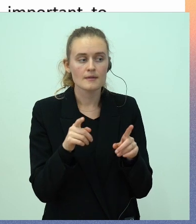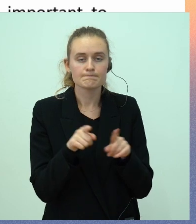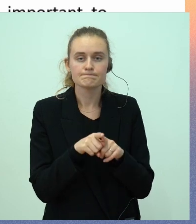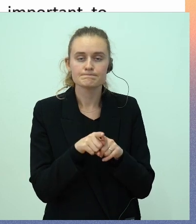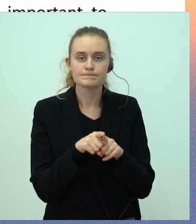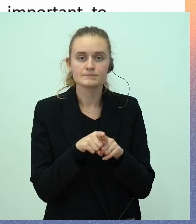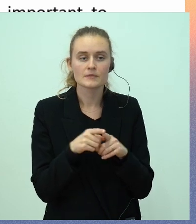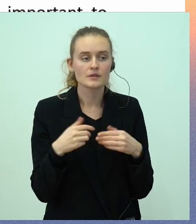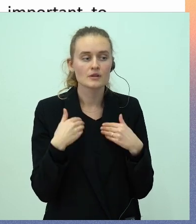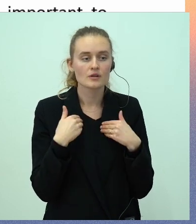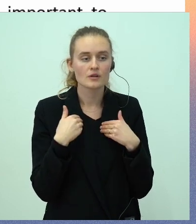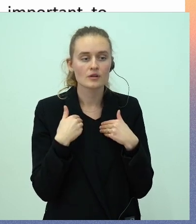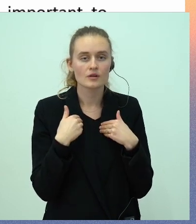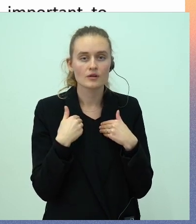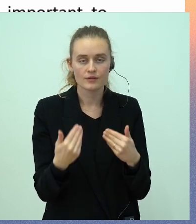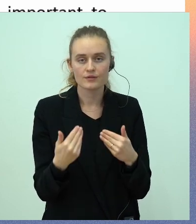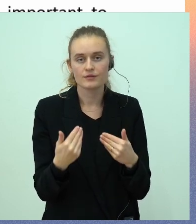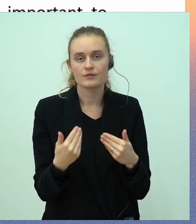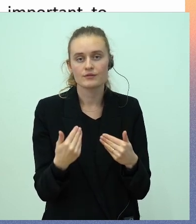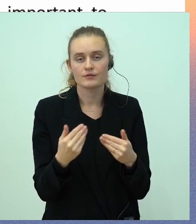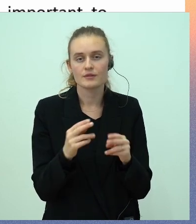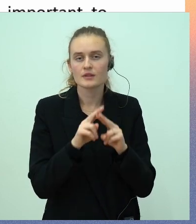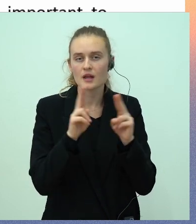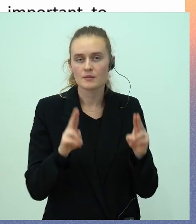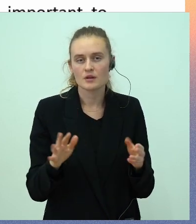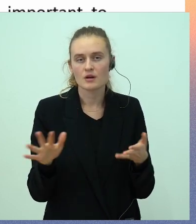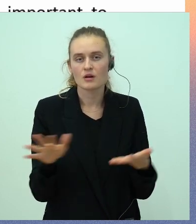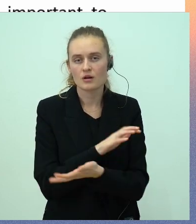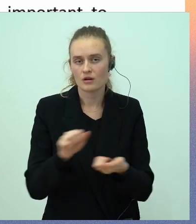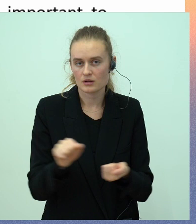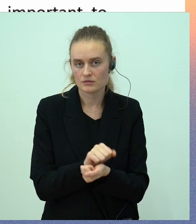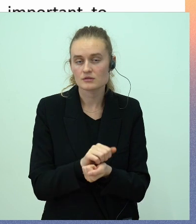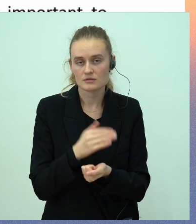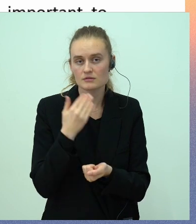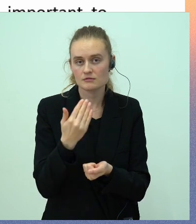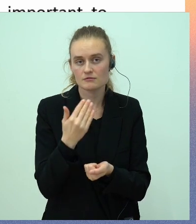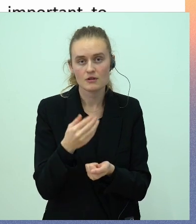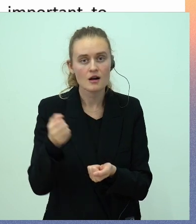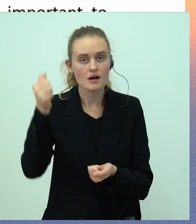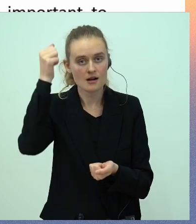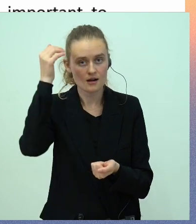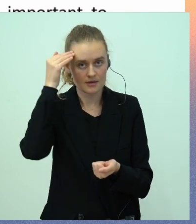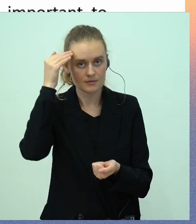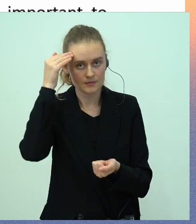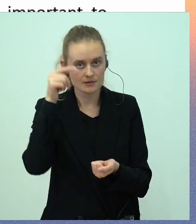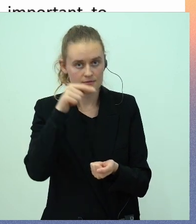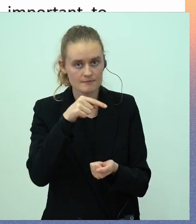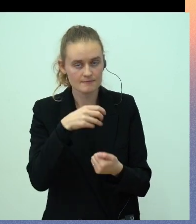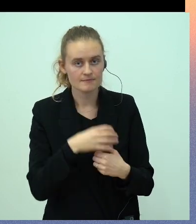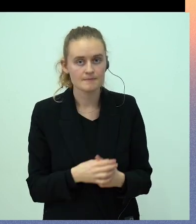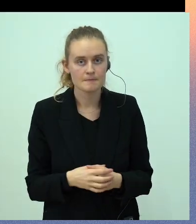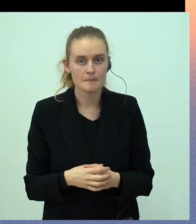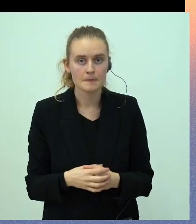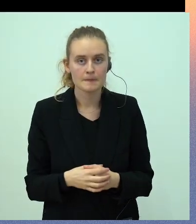Rekomenduotina yra vadovautis būtent tarptautinė holokausto atminimo alijanso apibrėžtimi. Ir